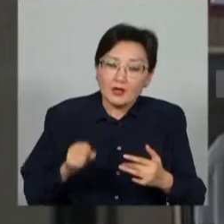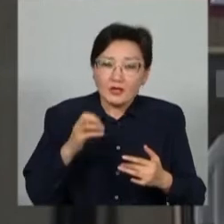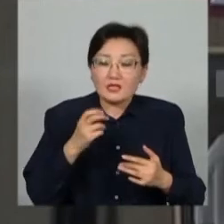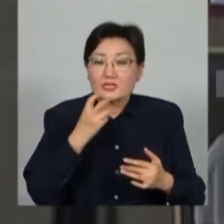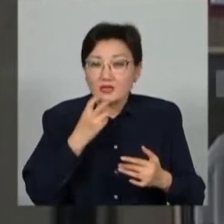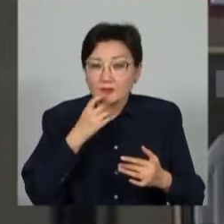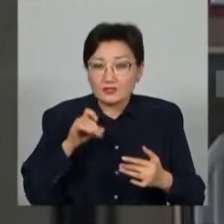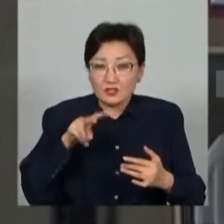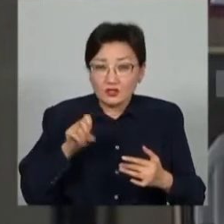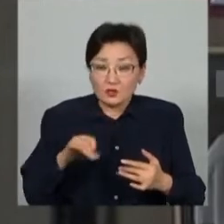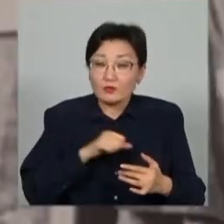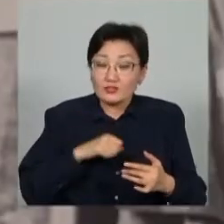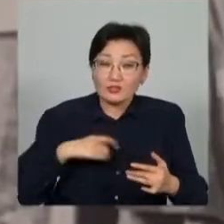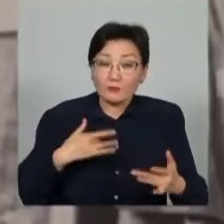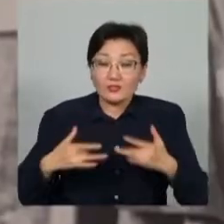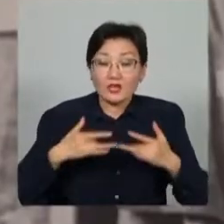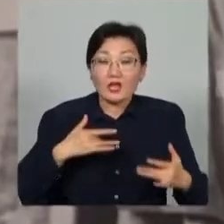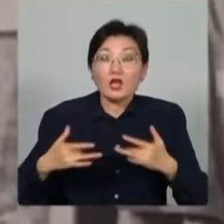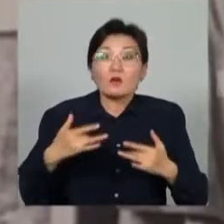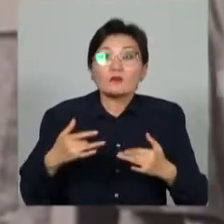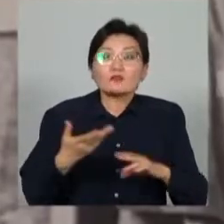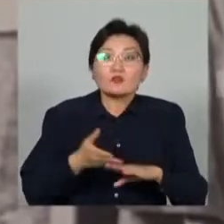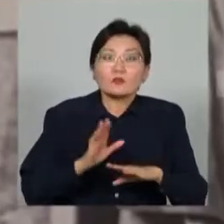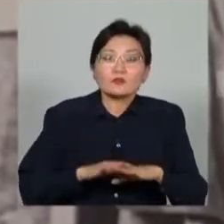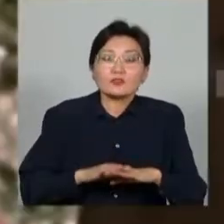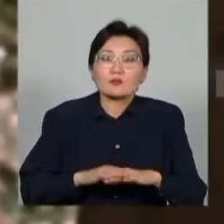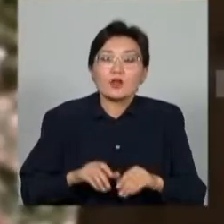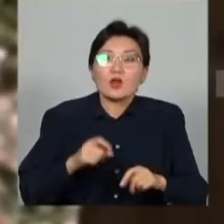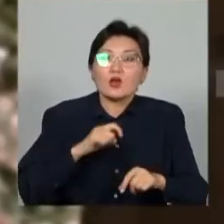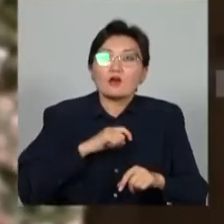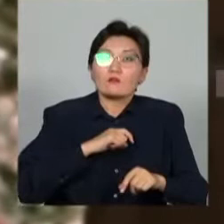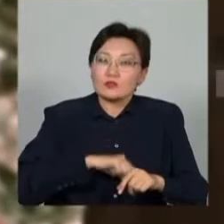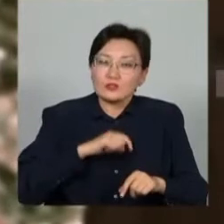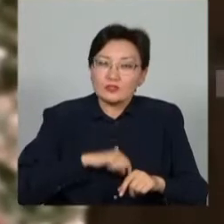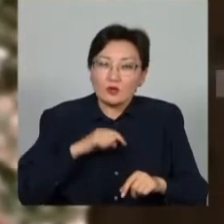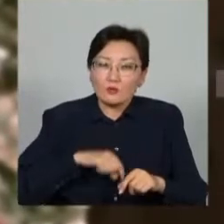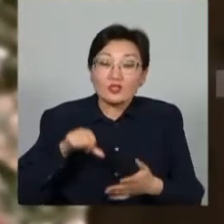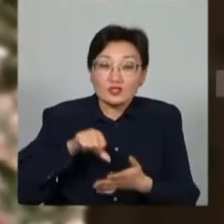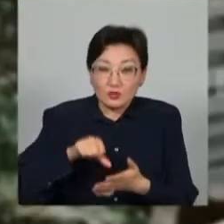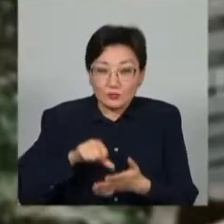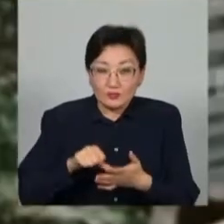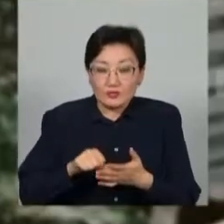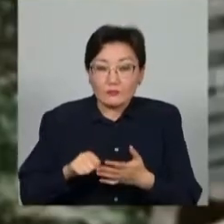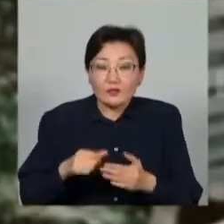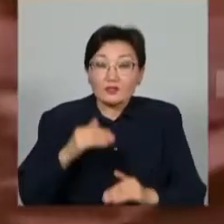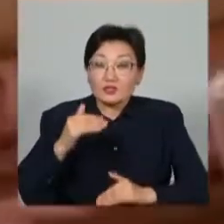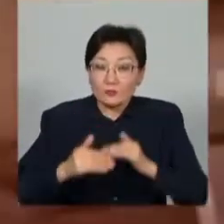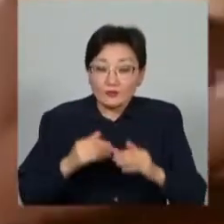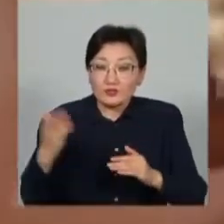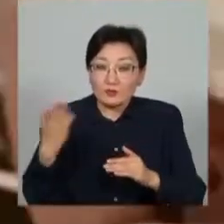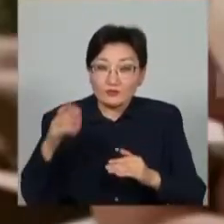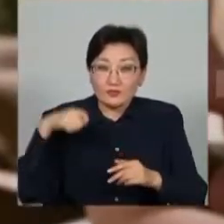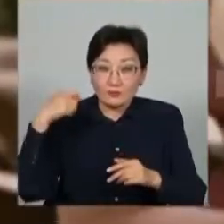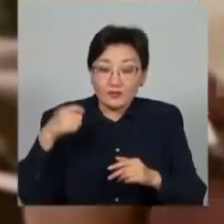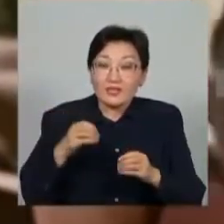комедийные роли. Сам же артист, как актер театра, тяготеет к острохарактерным героям. Успел Юрий Борисович сделать карьеру и в кино, снявшись